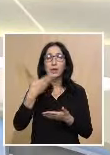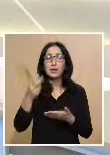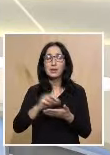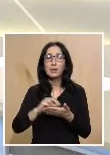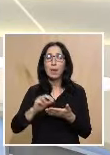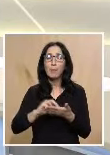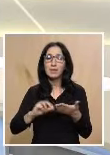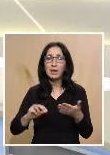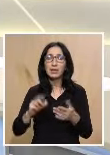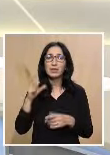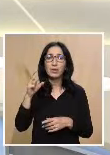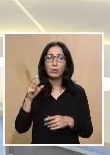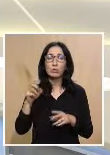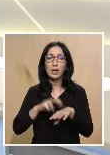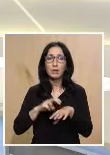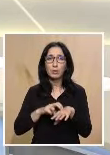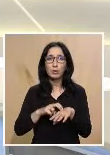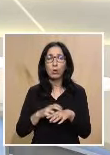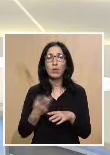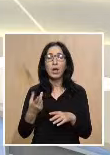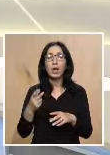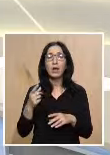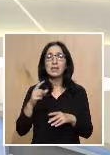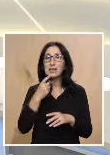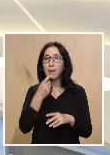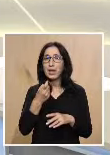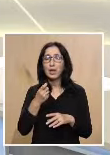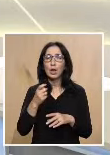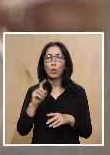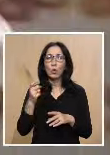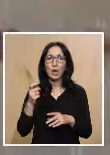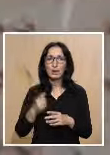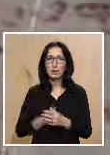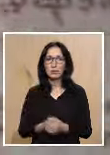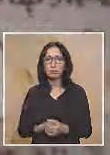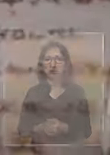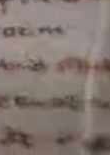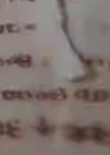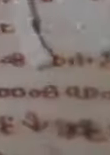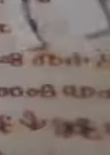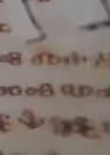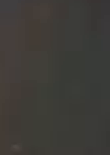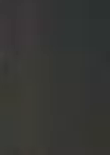Светозар Димитров, познат повече с псевдонима си Змей Горянин.